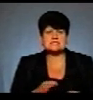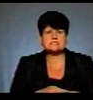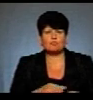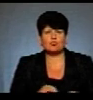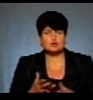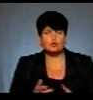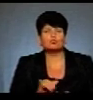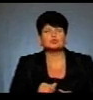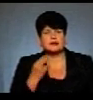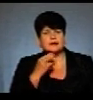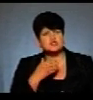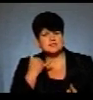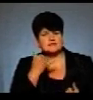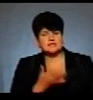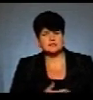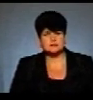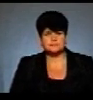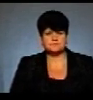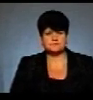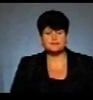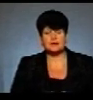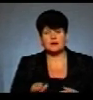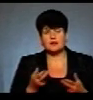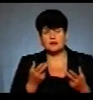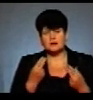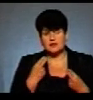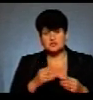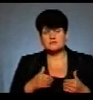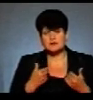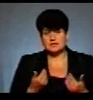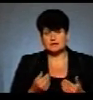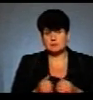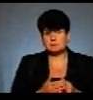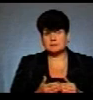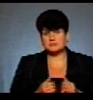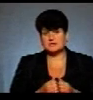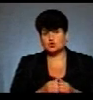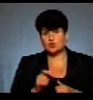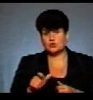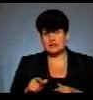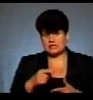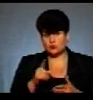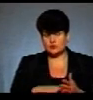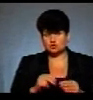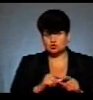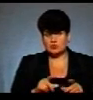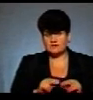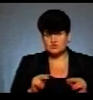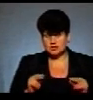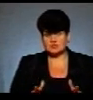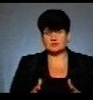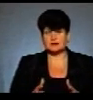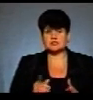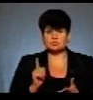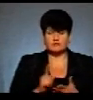куди найкраще звертатися? Звичайно, звертатися до найближчої людини, якій довіряєш. Якщо школа – це вчитель, який